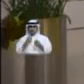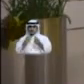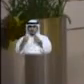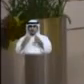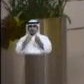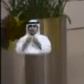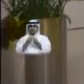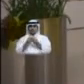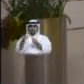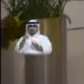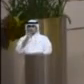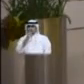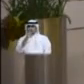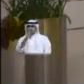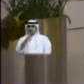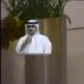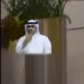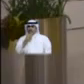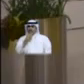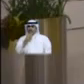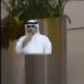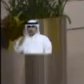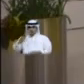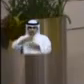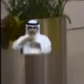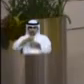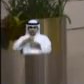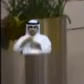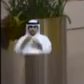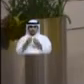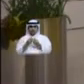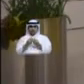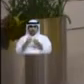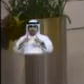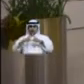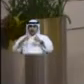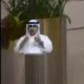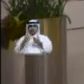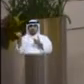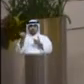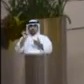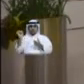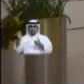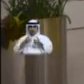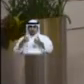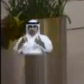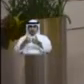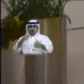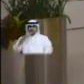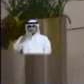ناقش فيها الخطاب السامي لحضرة صاحب السمو حفظه الله، وأيضا استحدث لجنة تعنى بشؤون